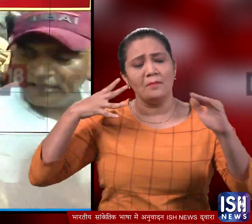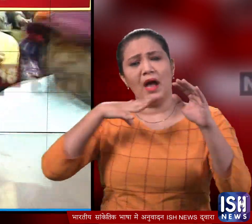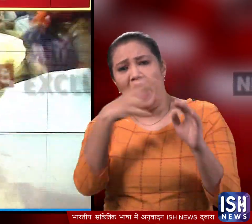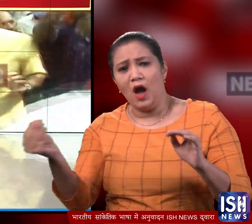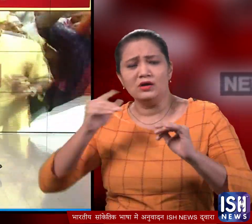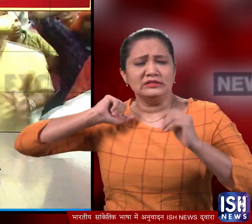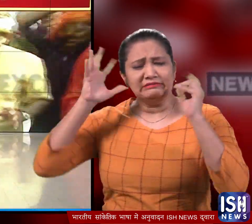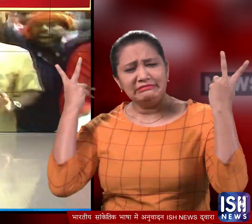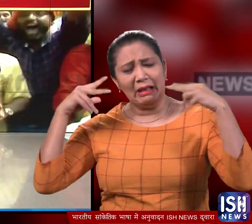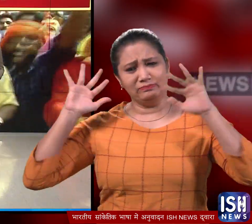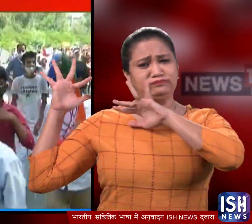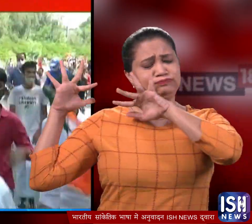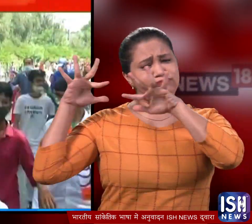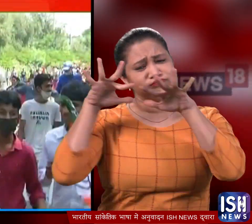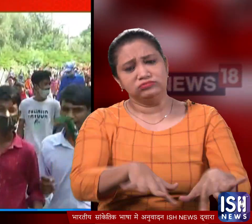खासी तादाद में जुट गए,